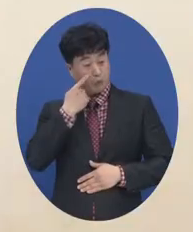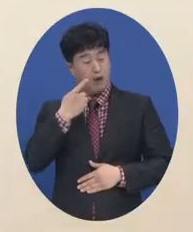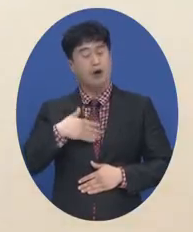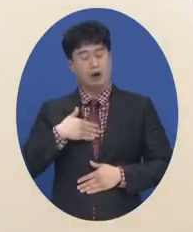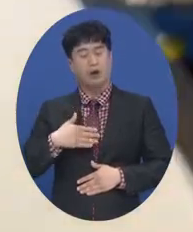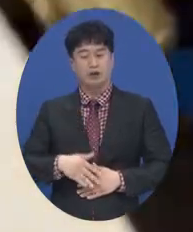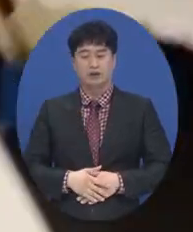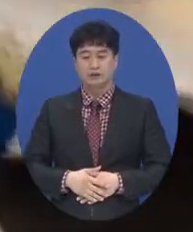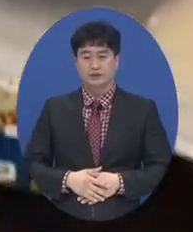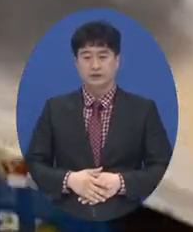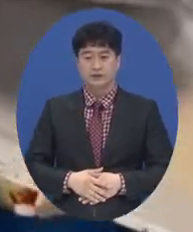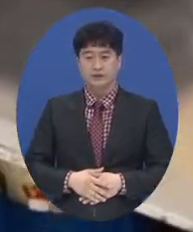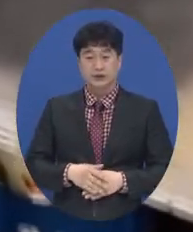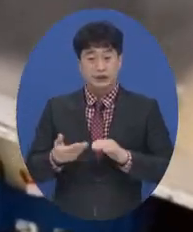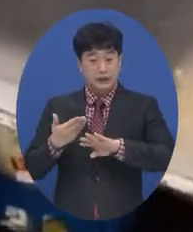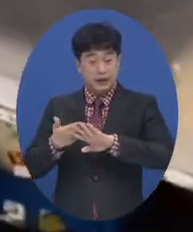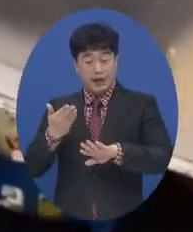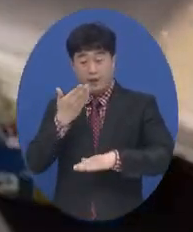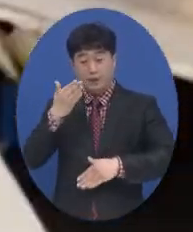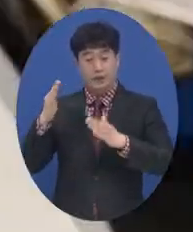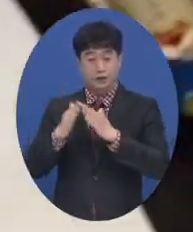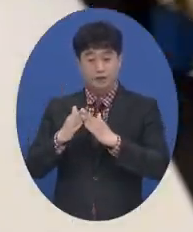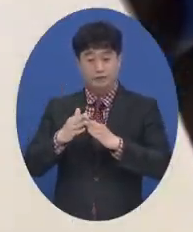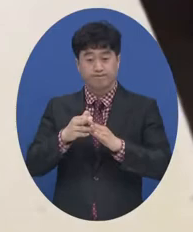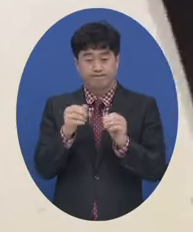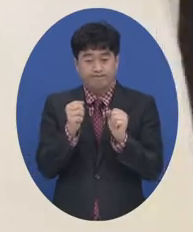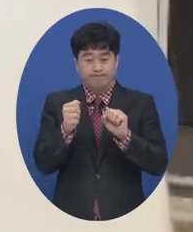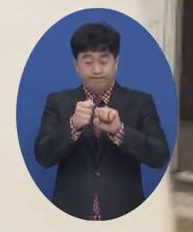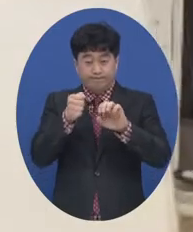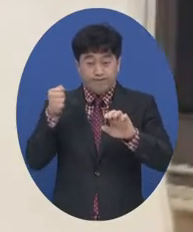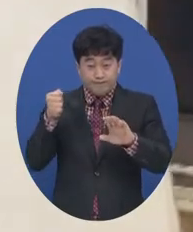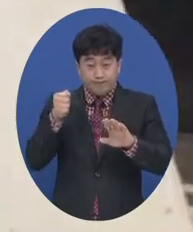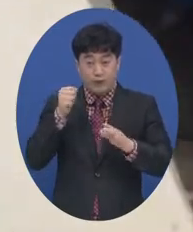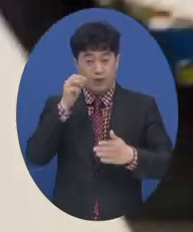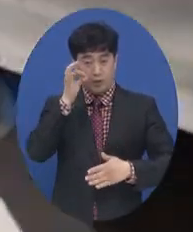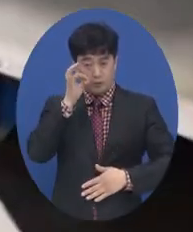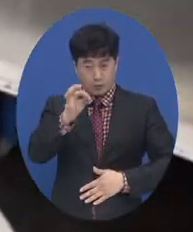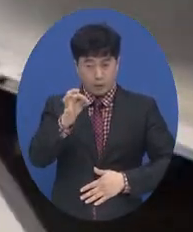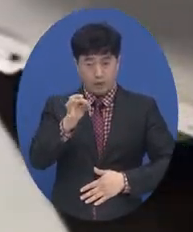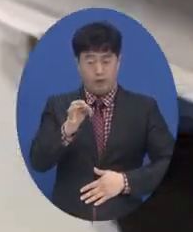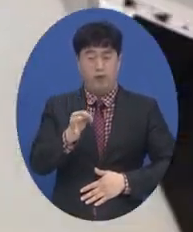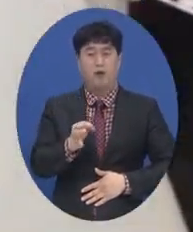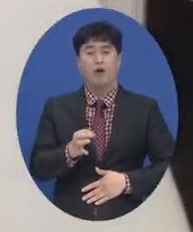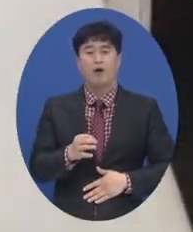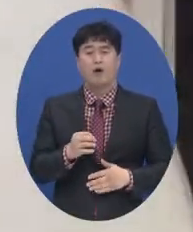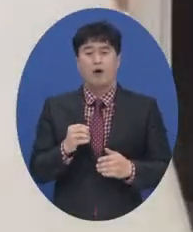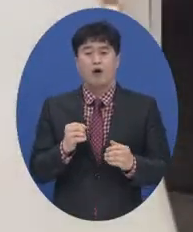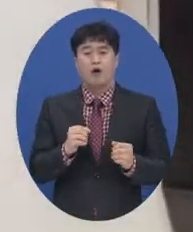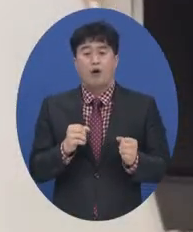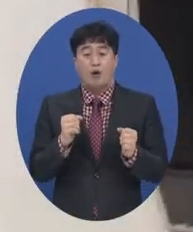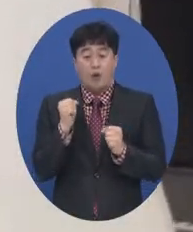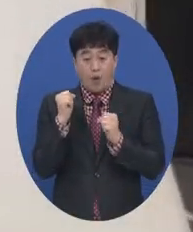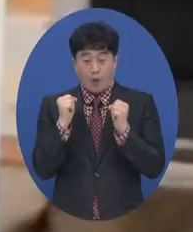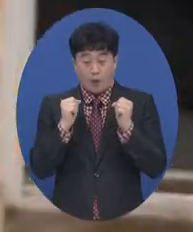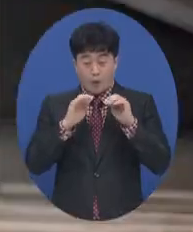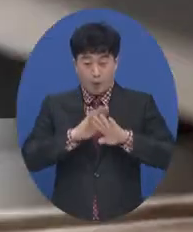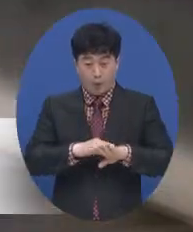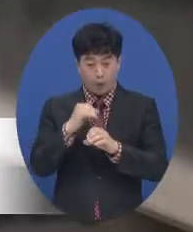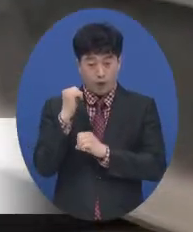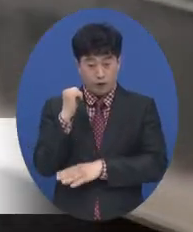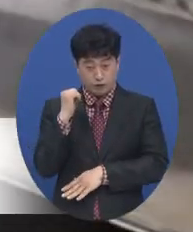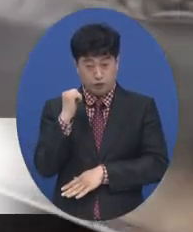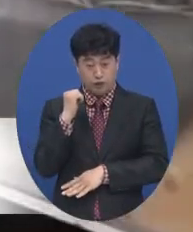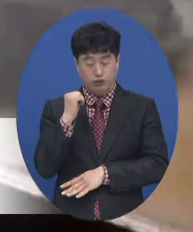그런 이건 아예 나죠. 또 다른 음식점의 냉장고 안을 살펴보니 보관 기준이 냉장인 소시지가 냉동실에 들어 있습니다.